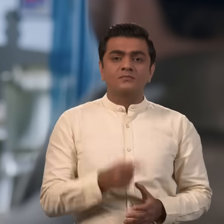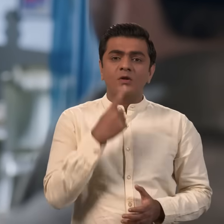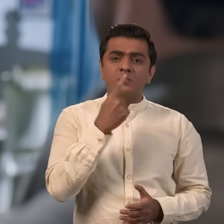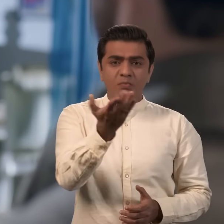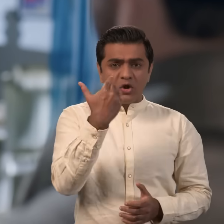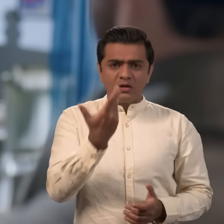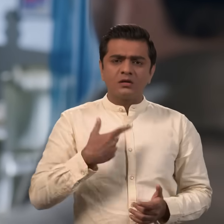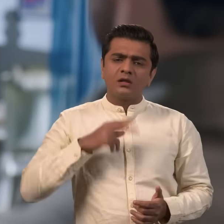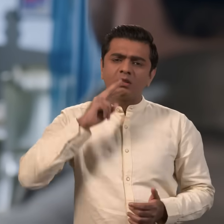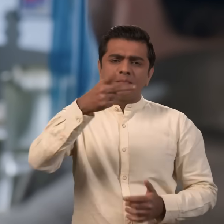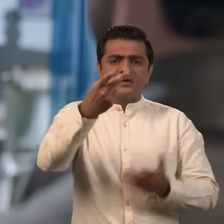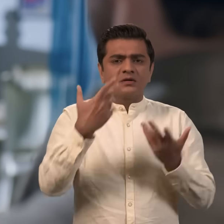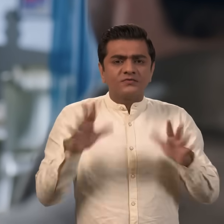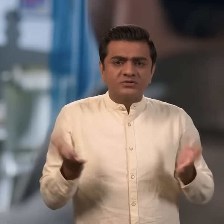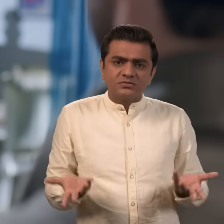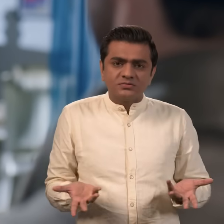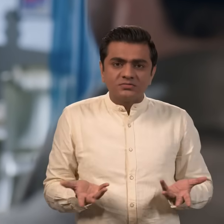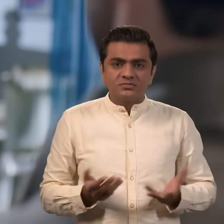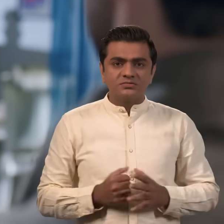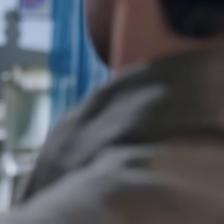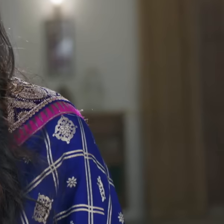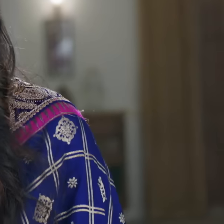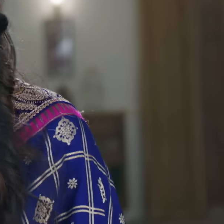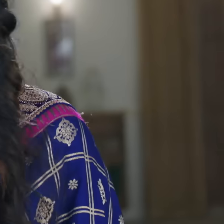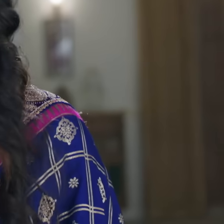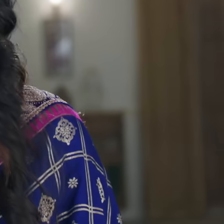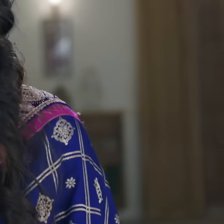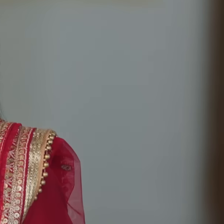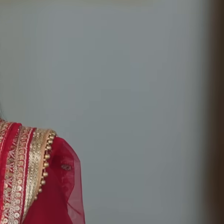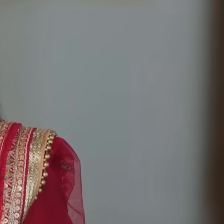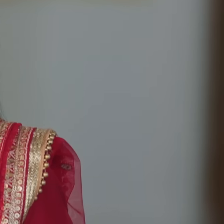और जब इन्होंने कहा कि बोलो तो बोल दिया।